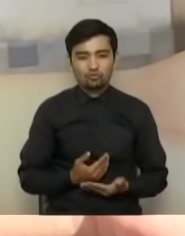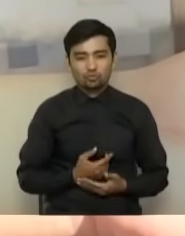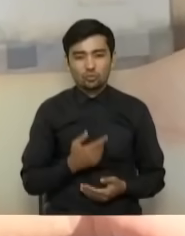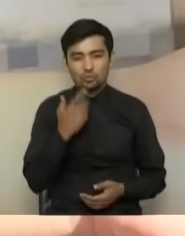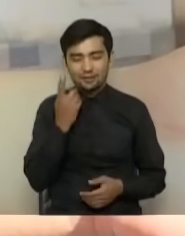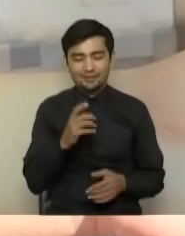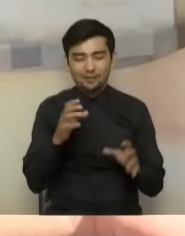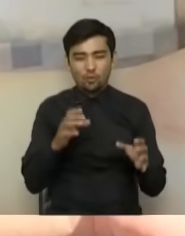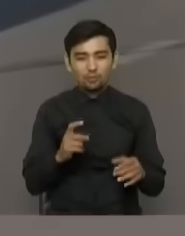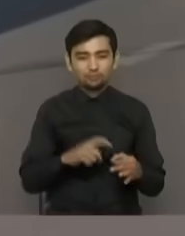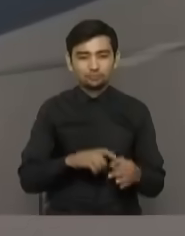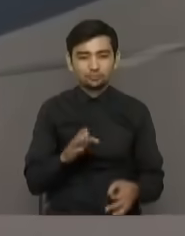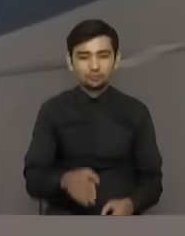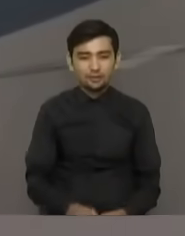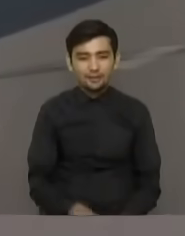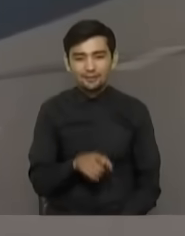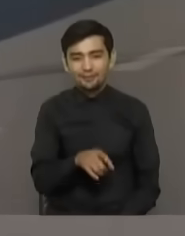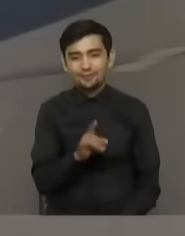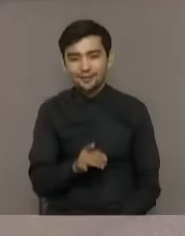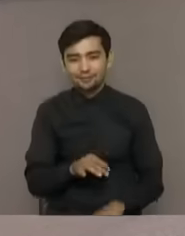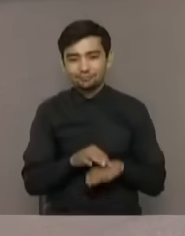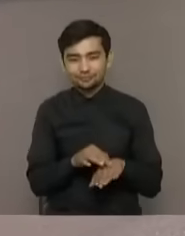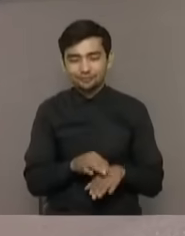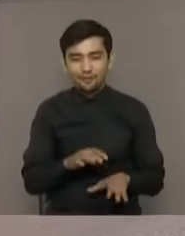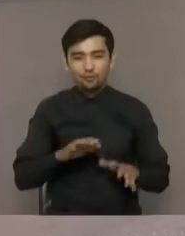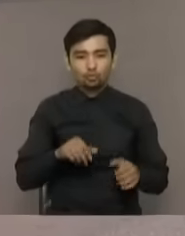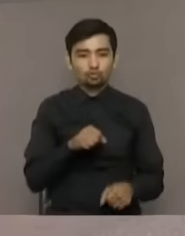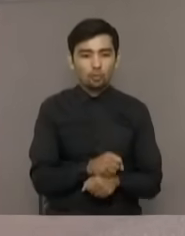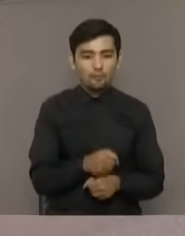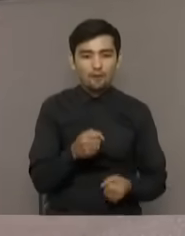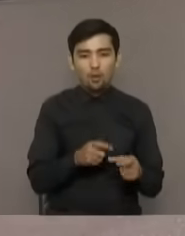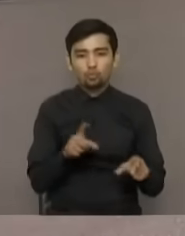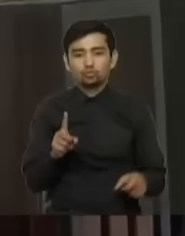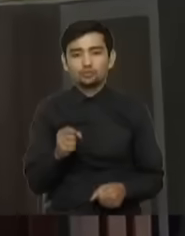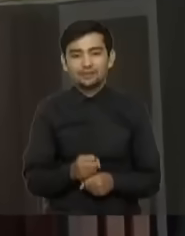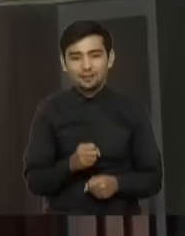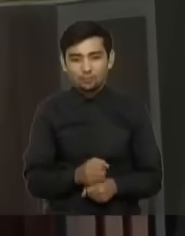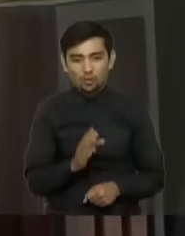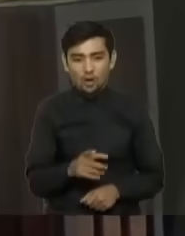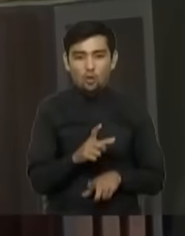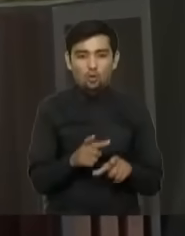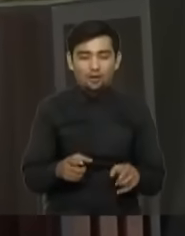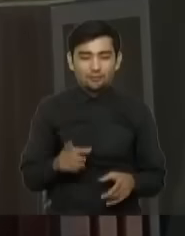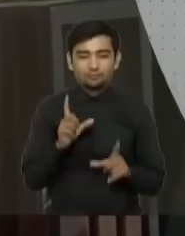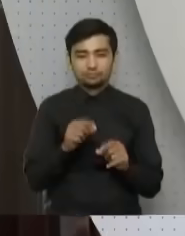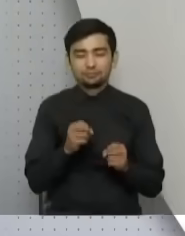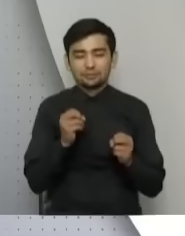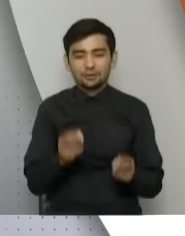жабасатқан адамдарға нелер болады ғой? Бұл такси қызметі тоқтаса жүргізушілер қайтпек, ал жолаушылар діттеген жеріне қалай жетеді?